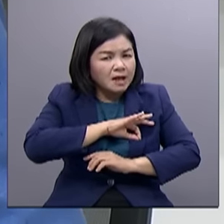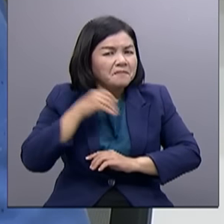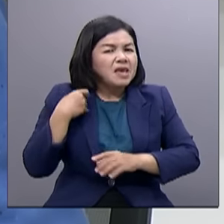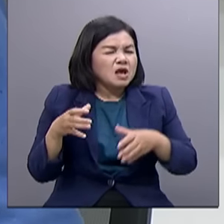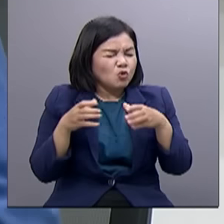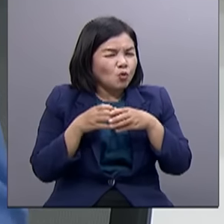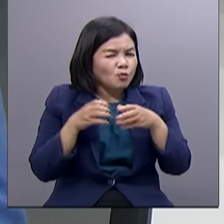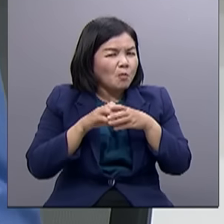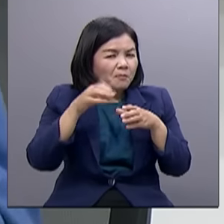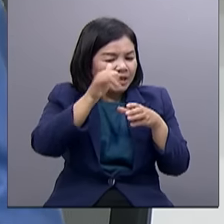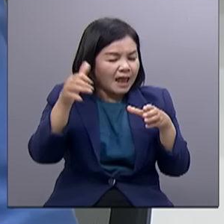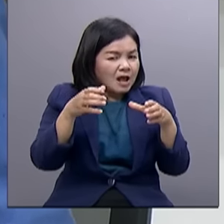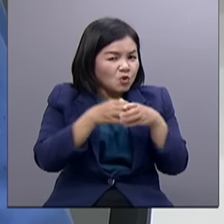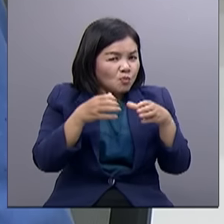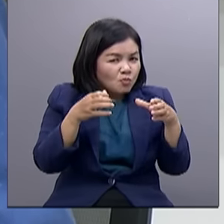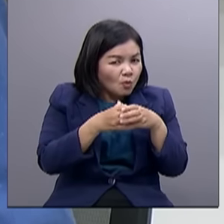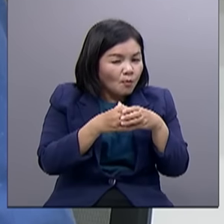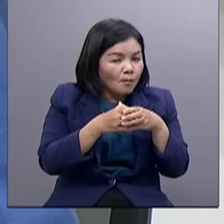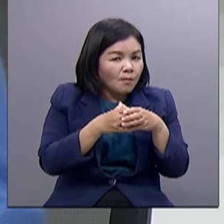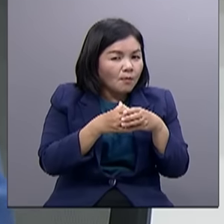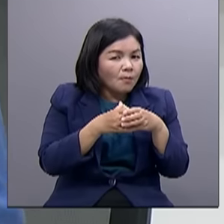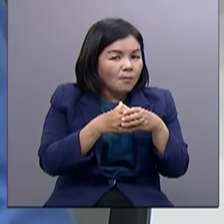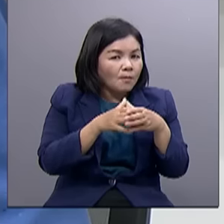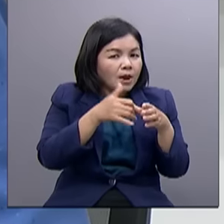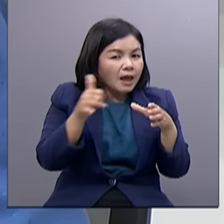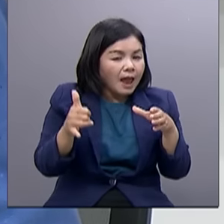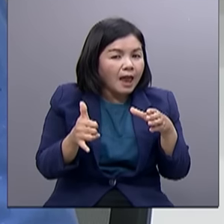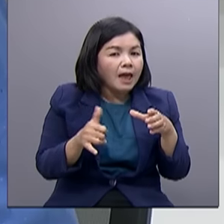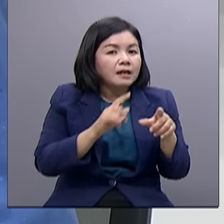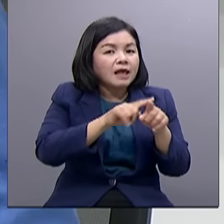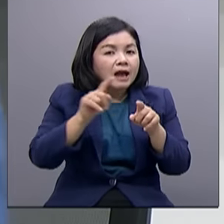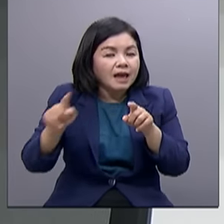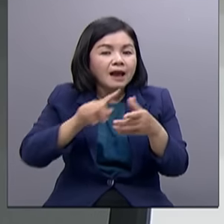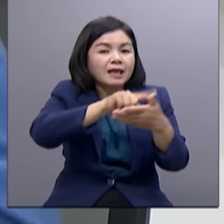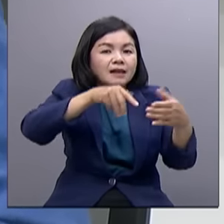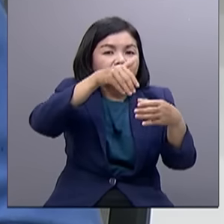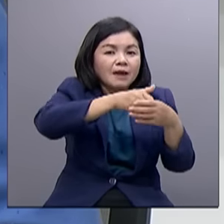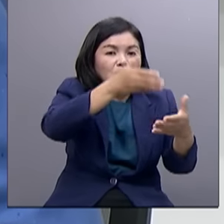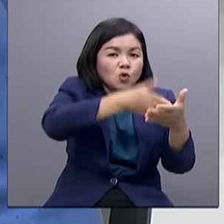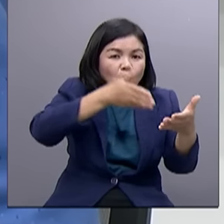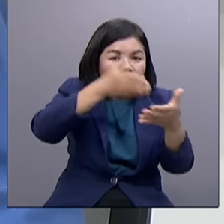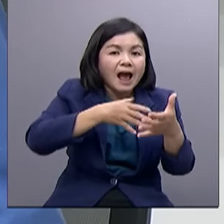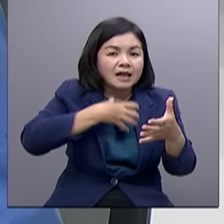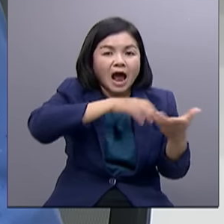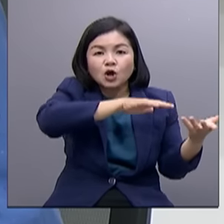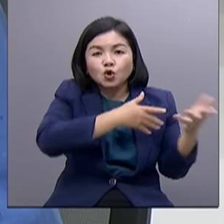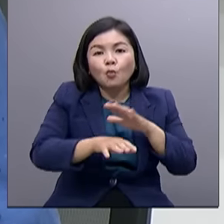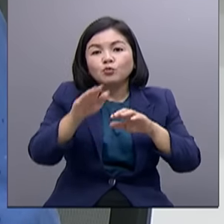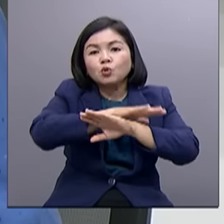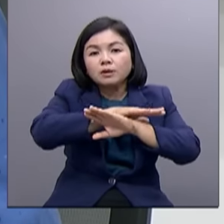บางกลุ่มที่พยายามอาศัยข้อบกพร่องของการเลือกตั้งเพื่อที่จะล้มการเลือก